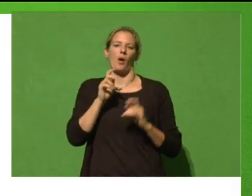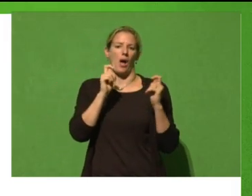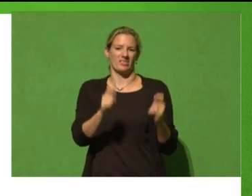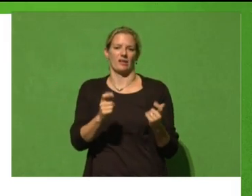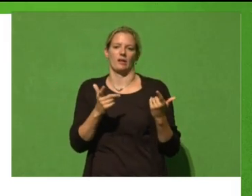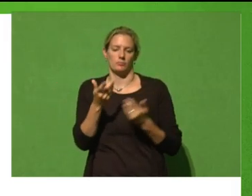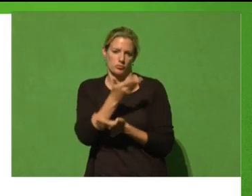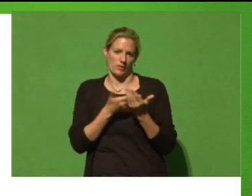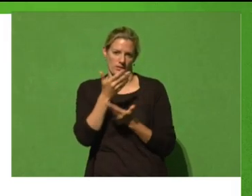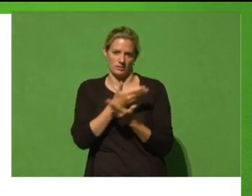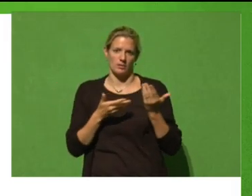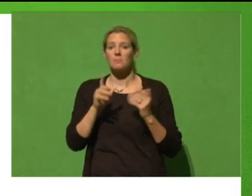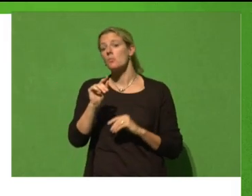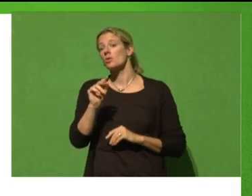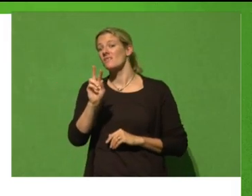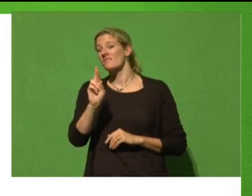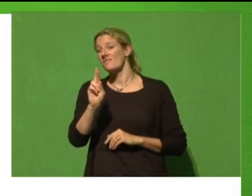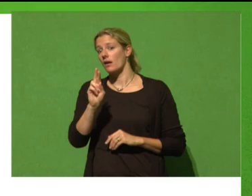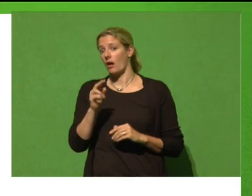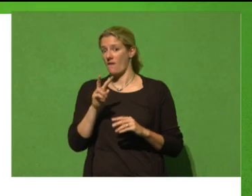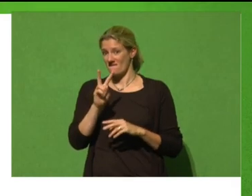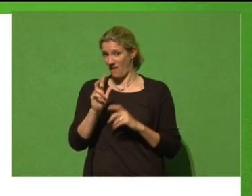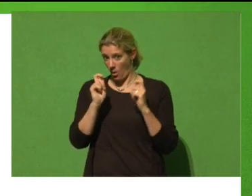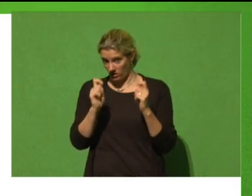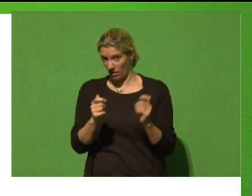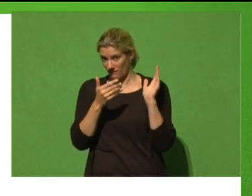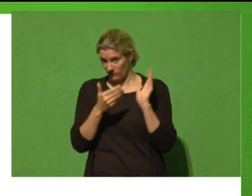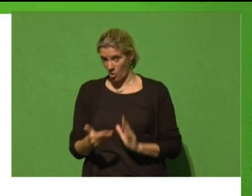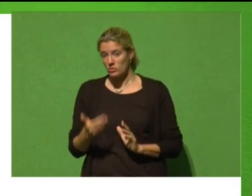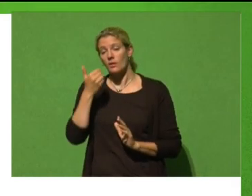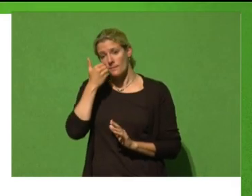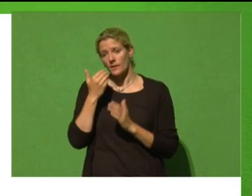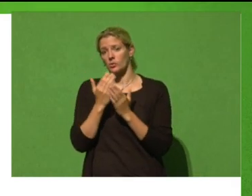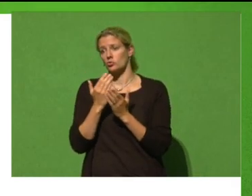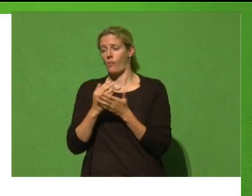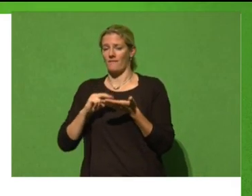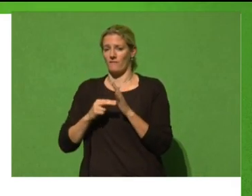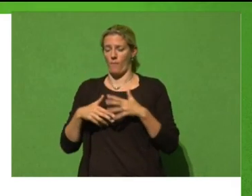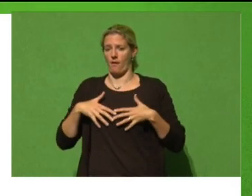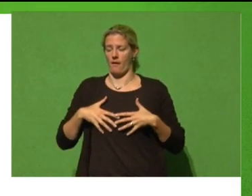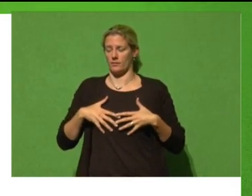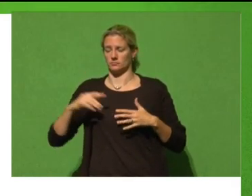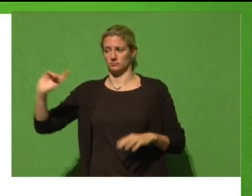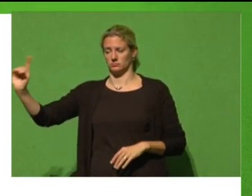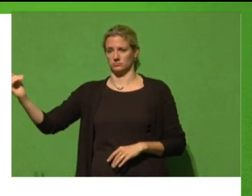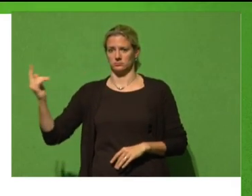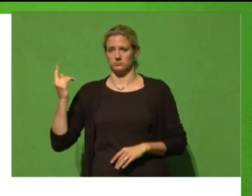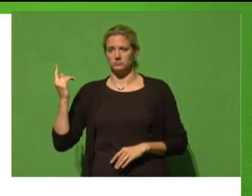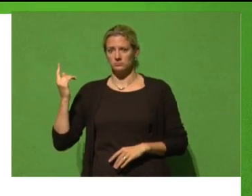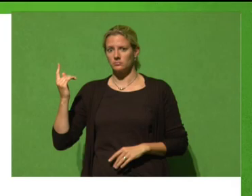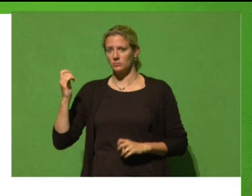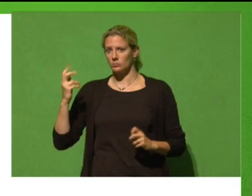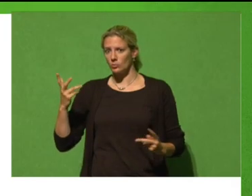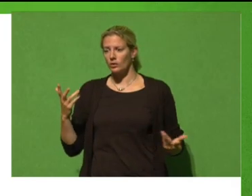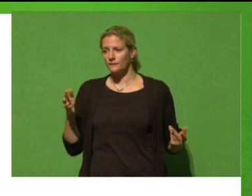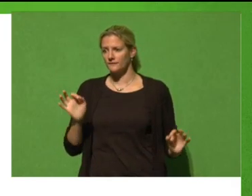Bitte, diejenigen, die die V-Anträge vorstellen, sich gleich schon mal bereit zu machen, dass ihr bitte hier gleich noch